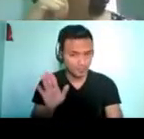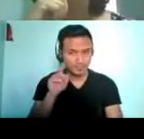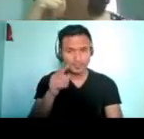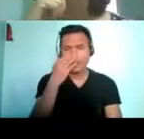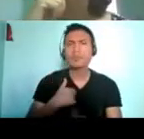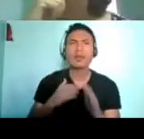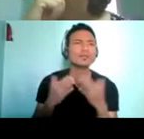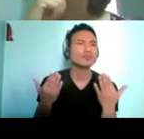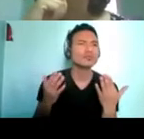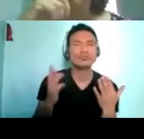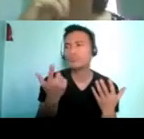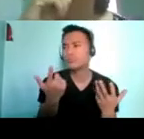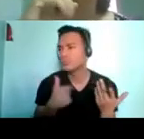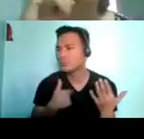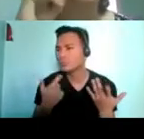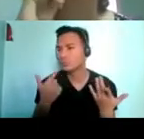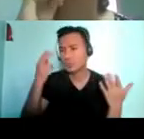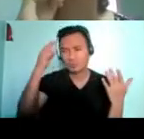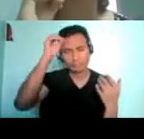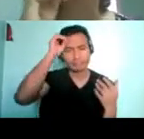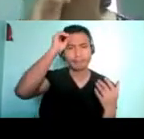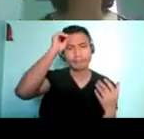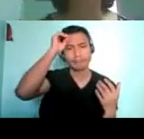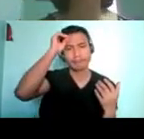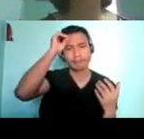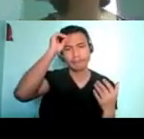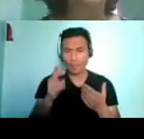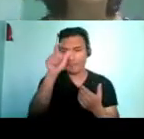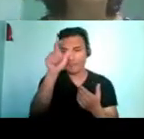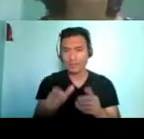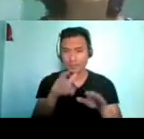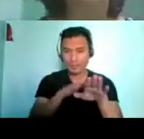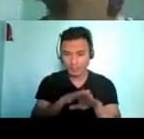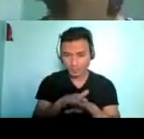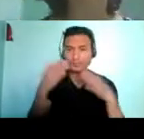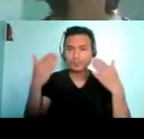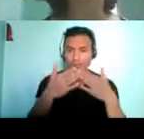कहाँ छु के छु उसलाई के पनि थाहा नहुने हुनसक्छ भर्खरै तपाईँको घर